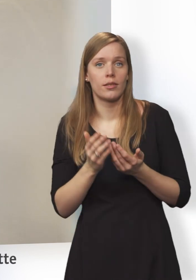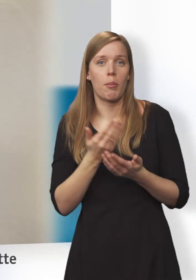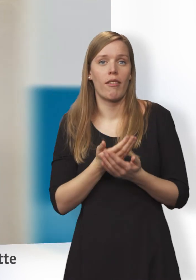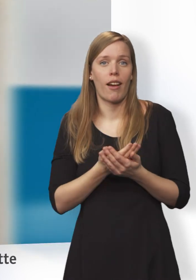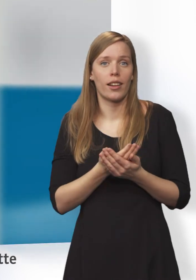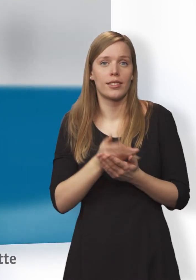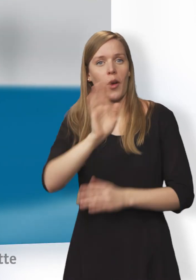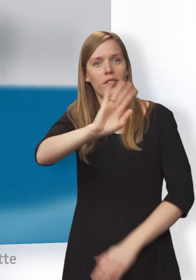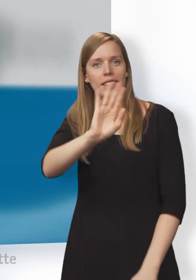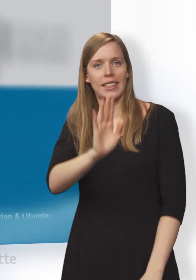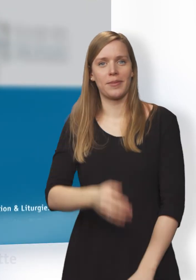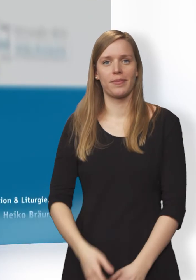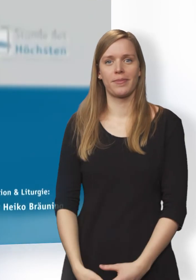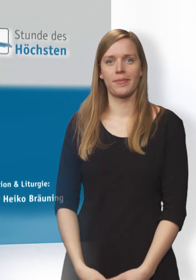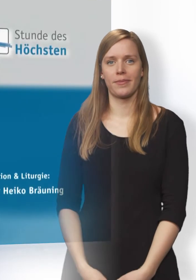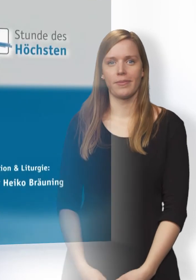auf wiedersehen